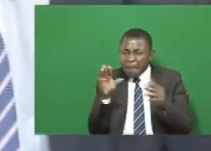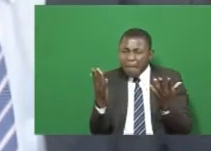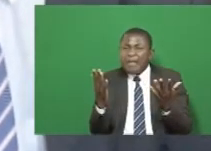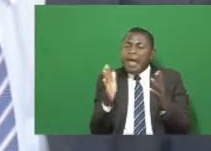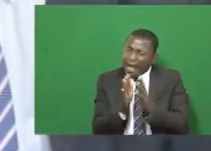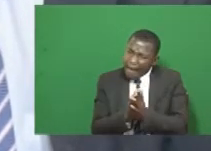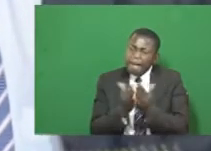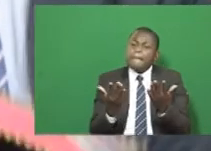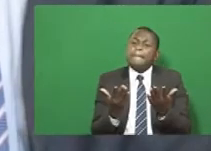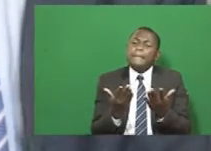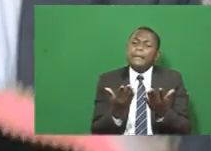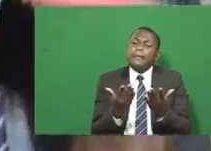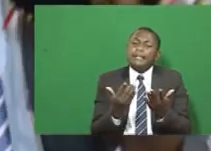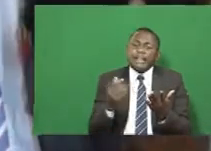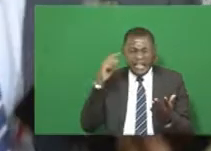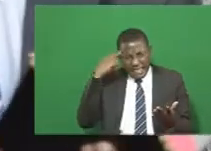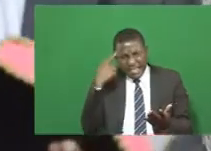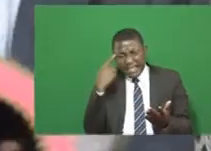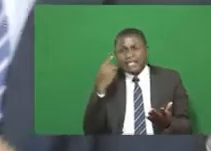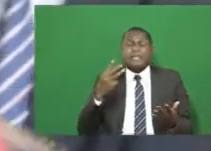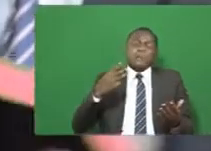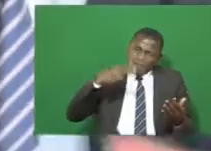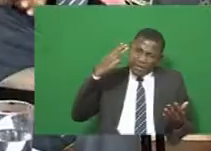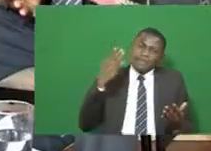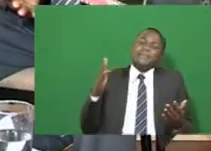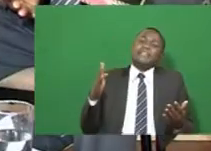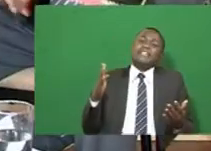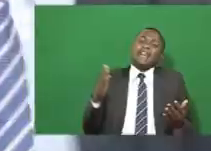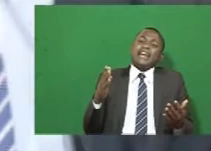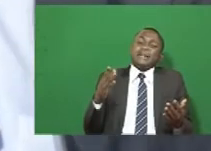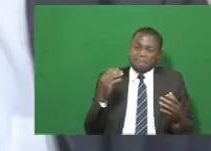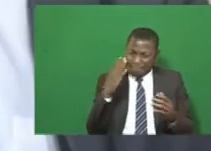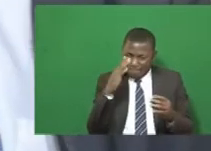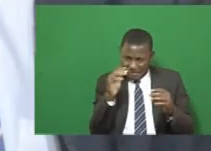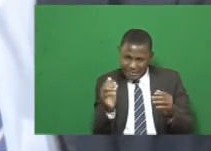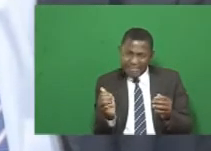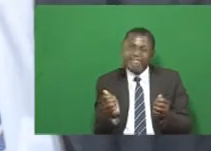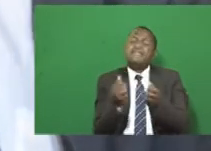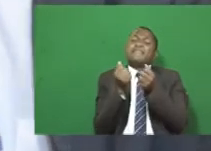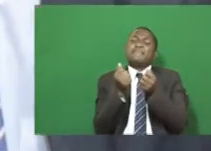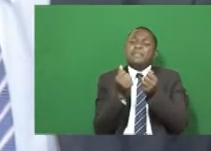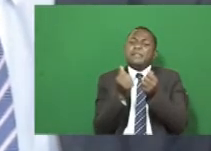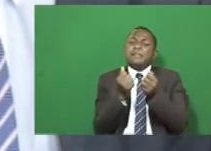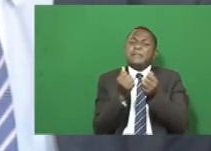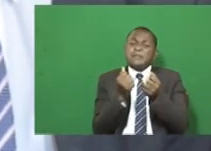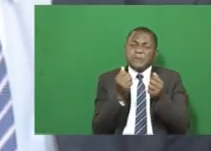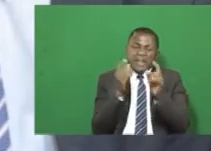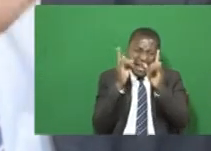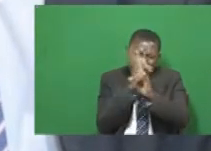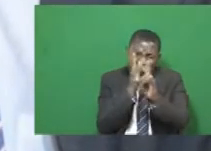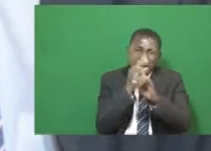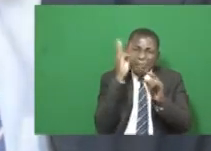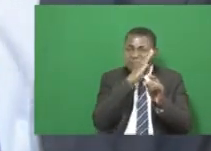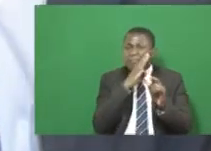kungoita upombwe. Ndoona unge zvakachenjera kutambira kuri safe. Mm-hmm. Pane kuda kunohonda uchiti tsamba rinenge riri kuti